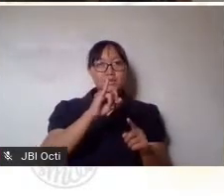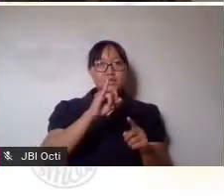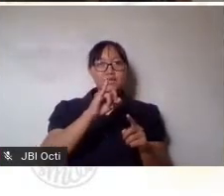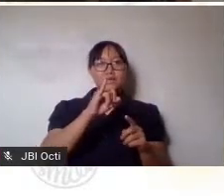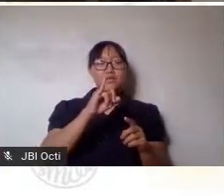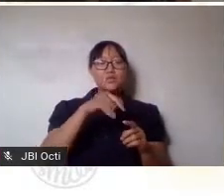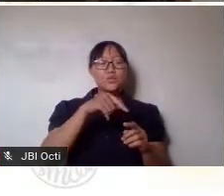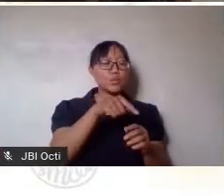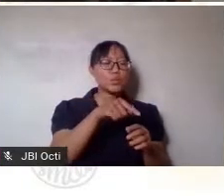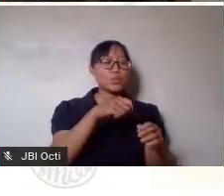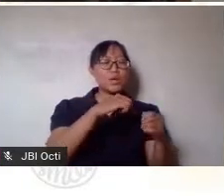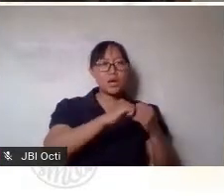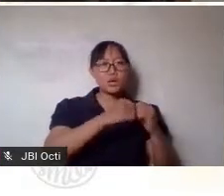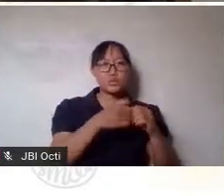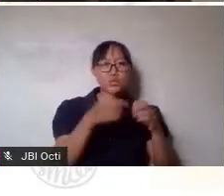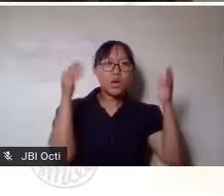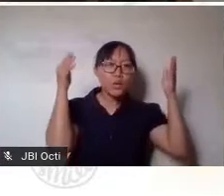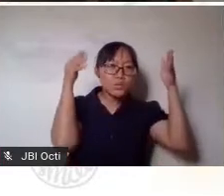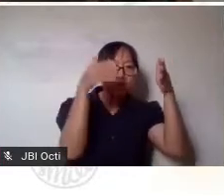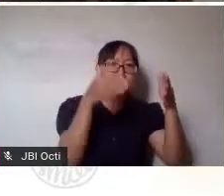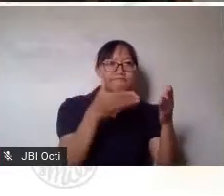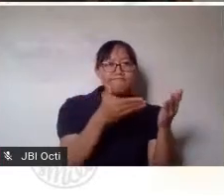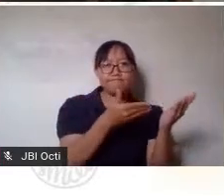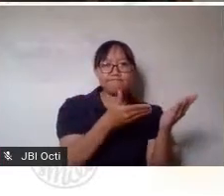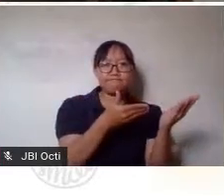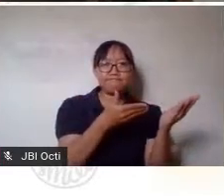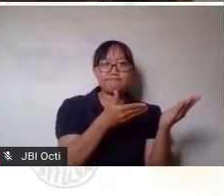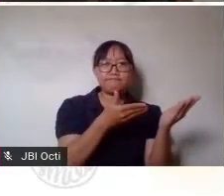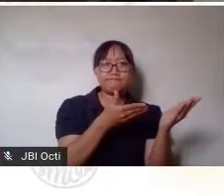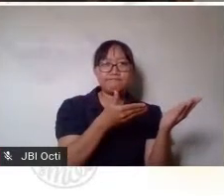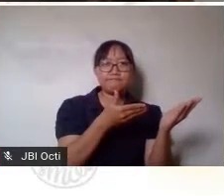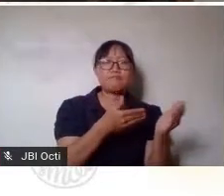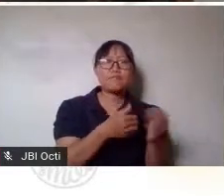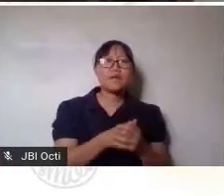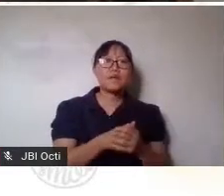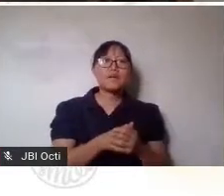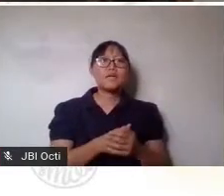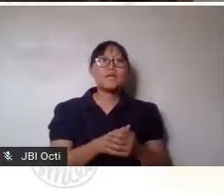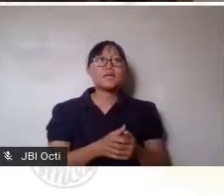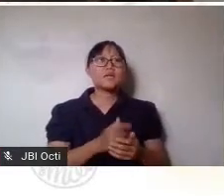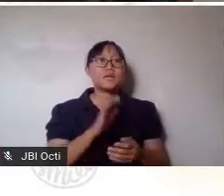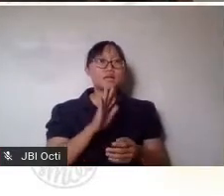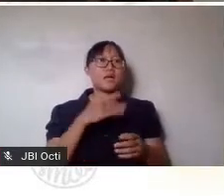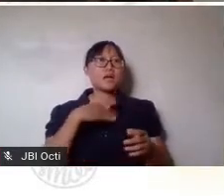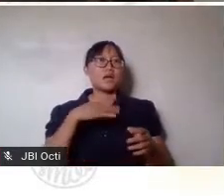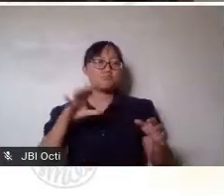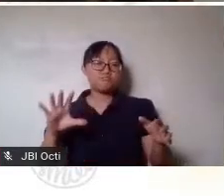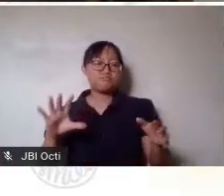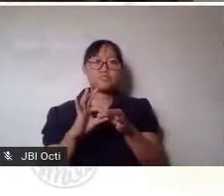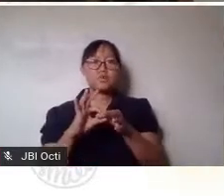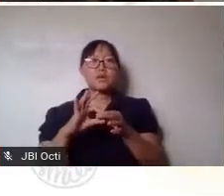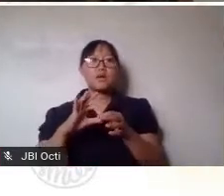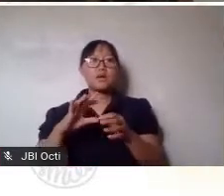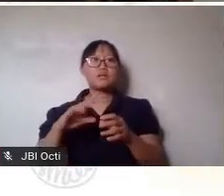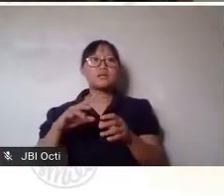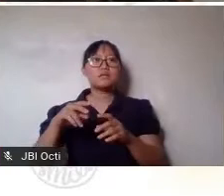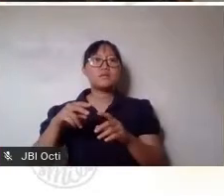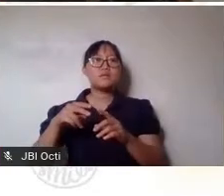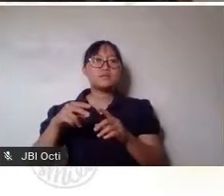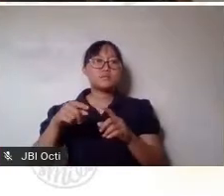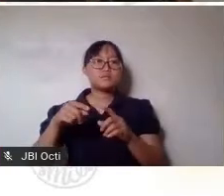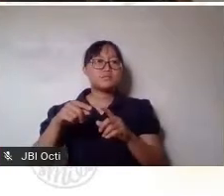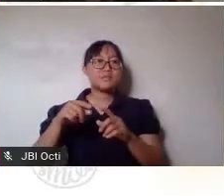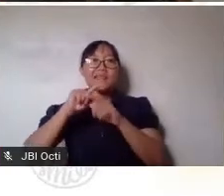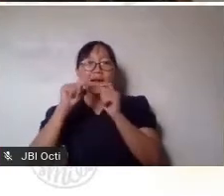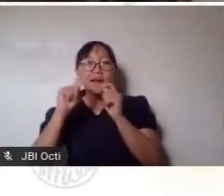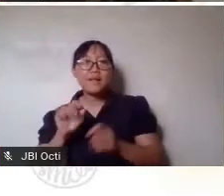Ya, sebagiannya kemudian kita akan kombinasi dengan farmakoterapi. Sementara untuk bentuk terapi yang lain, baik itu sensori integrasi